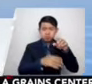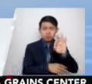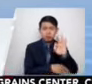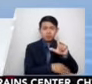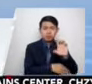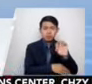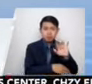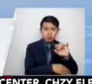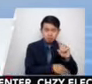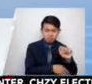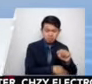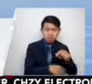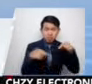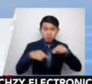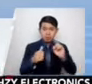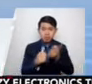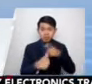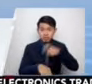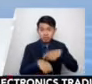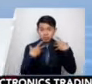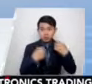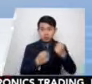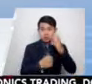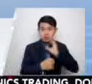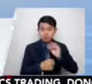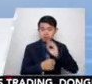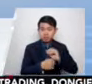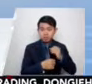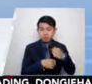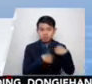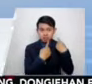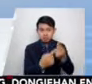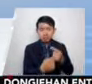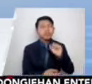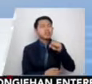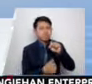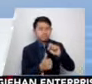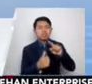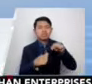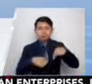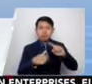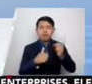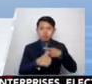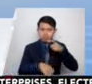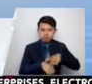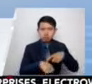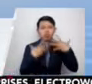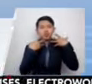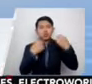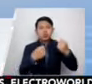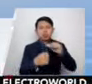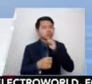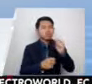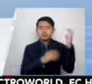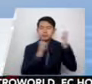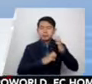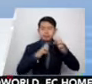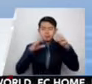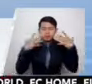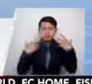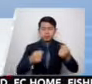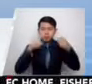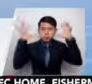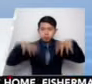so far? Yes, ito po ang pinakamalakas na hindi ko inaatalang ganito kalakas. Okay. Ilang taon na ho